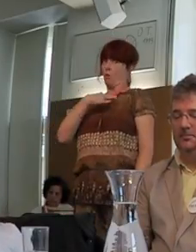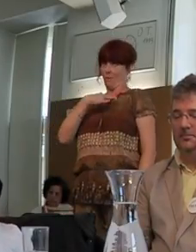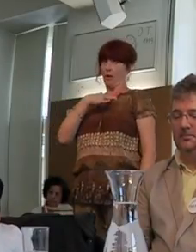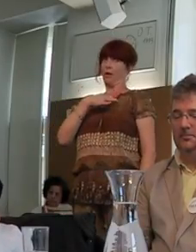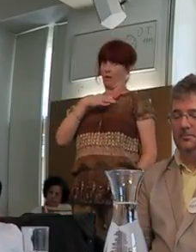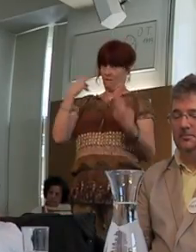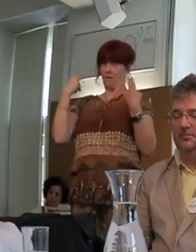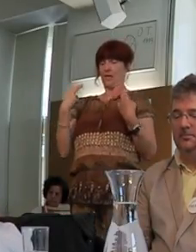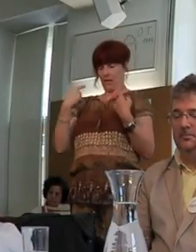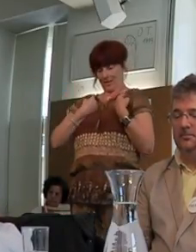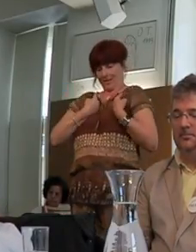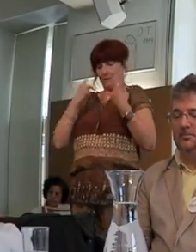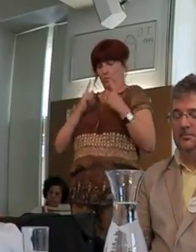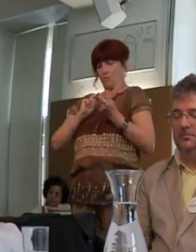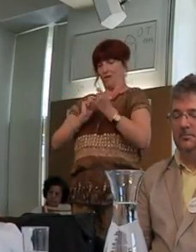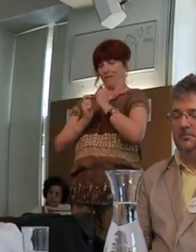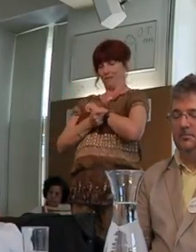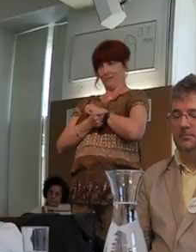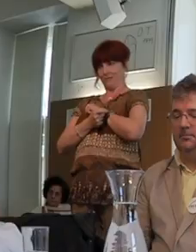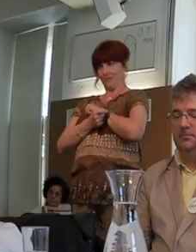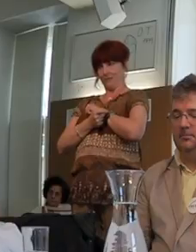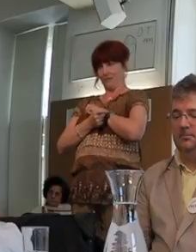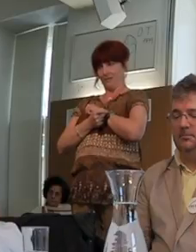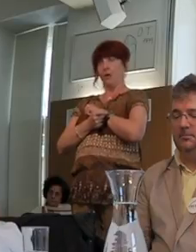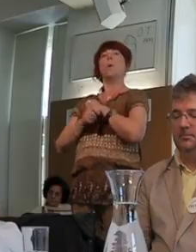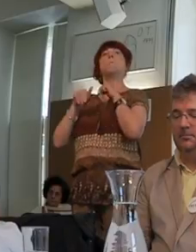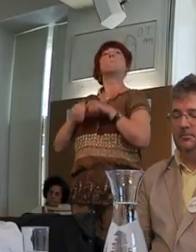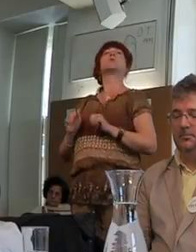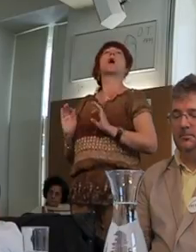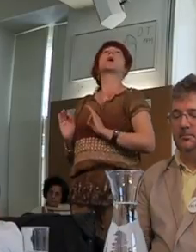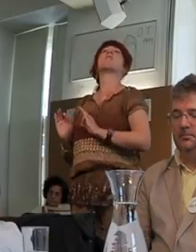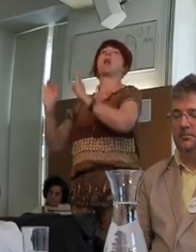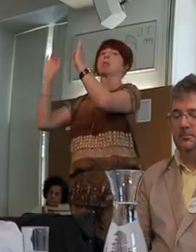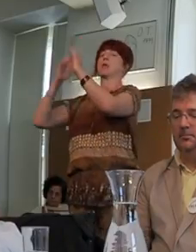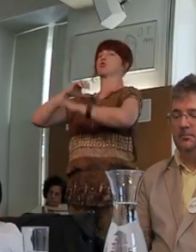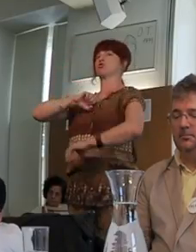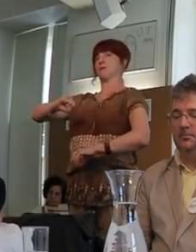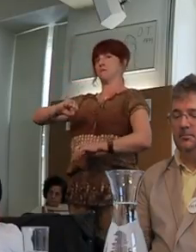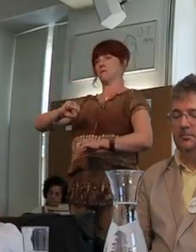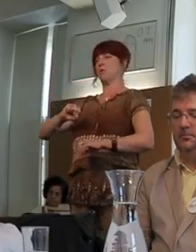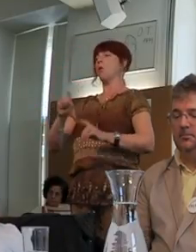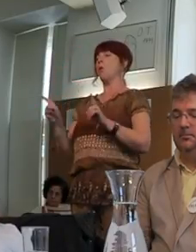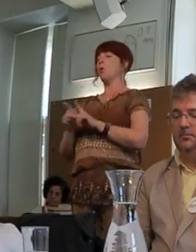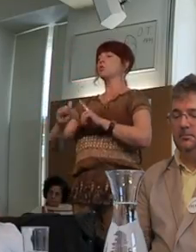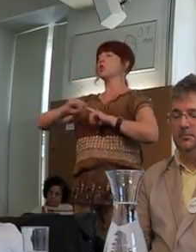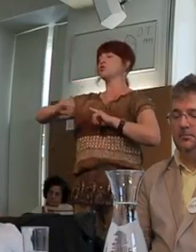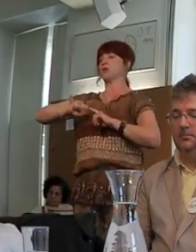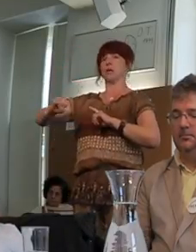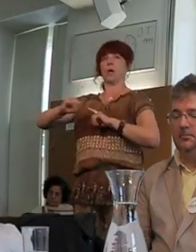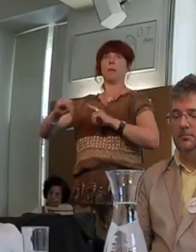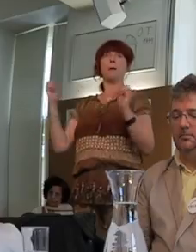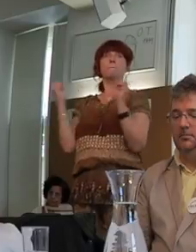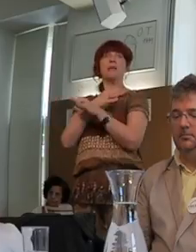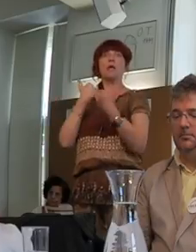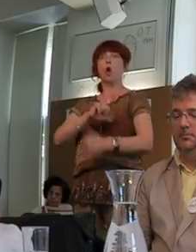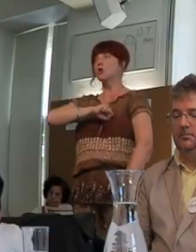wir schon an uns arbeiten, ist Qualität und Geschwindigkeit. Medien arbeiten heute wahnsinnig schnell. Es